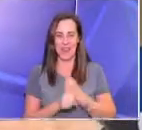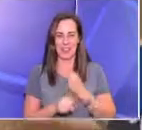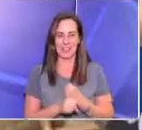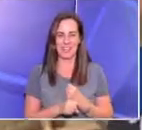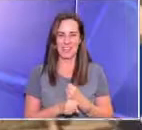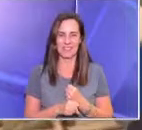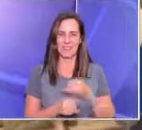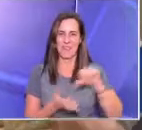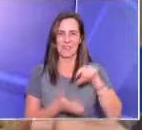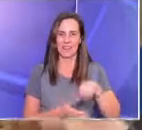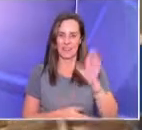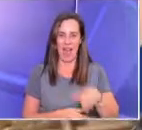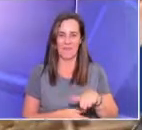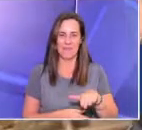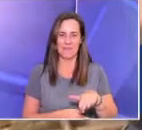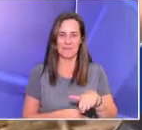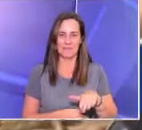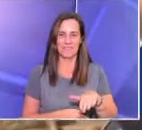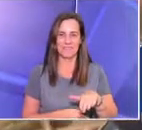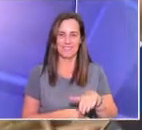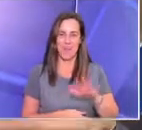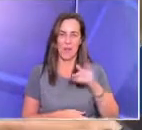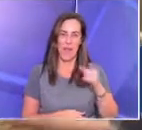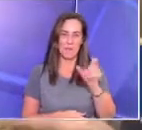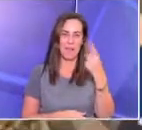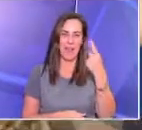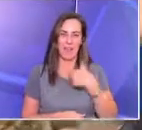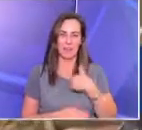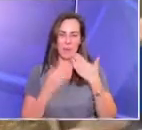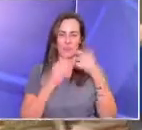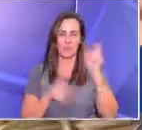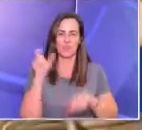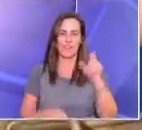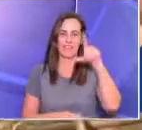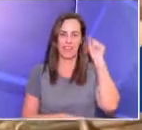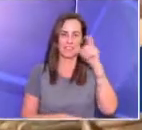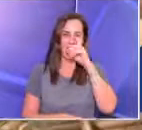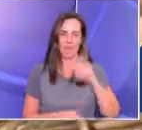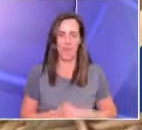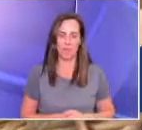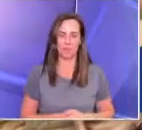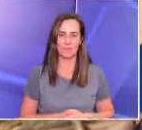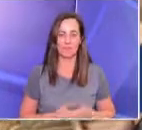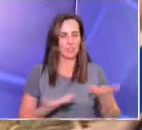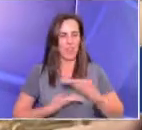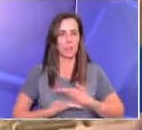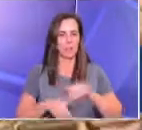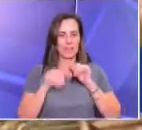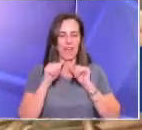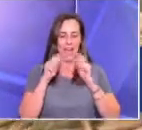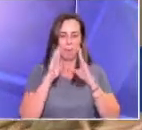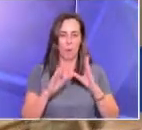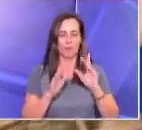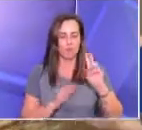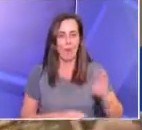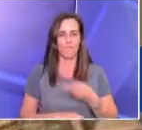לעשות, בעיר הזאת גם, ואולי במילה אחת, אני מודה לתושבי תל אביב יפו, שנתנו בי אמונם